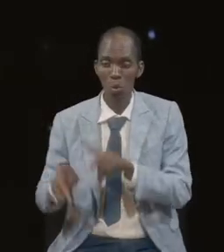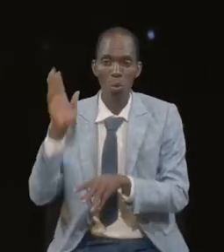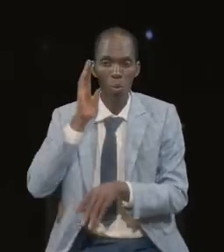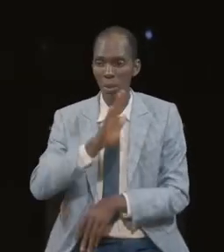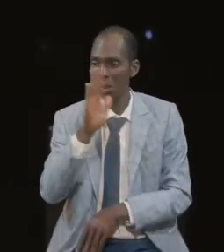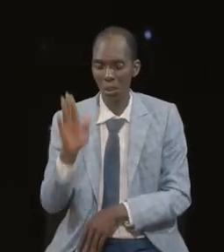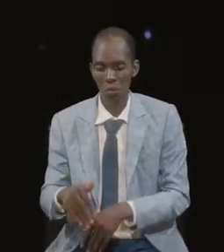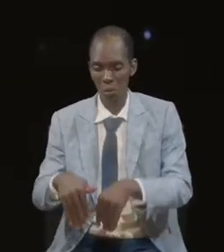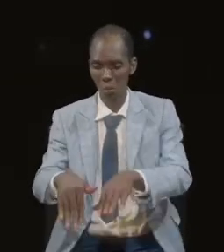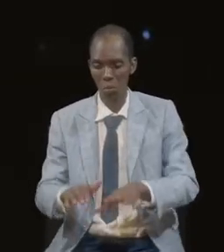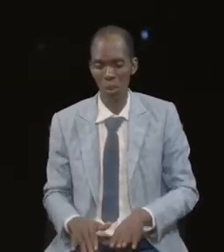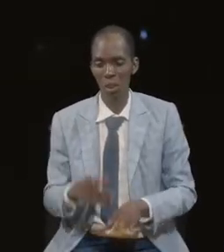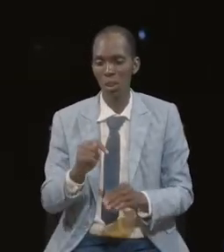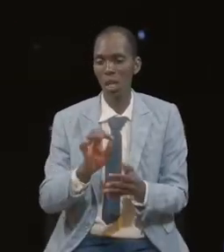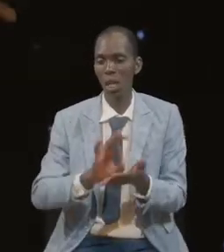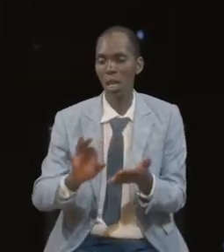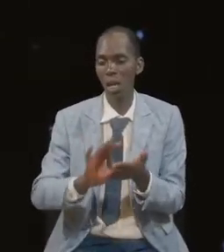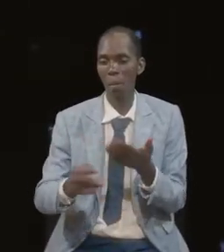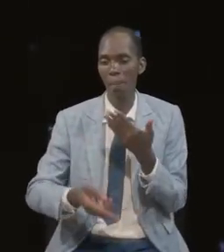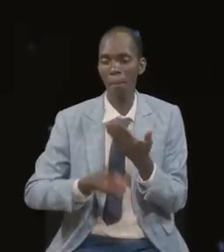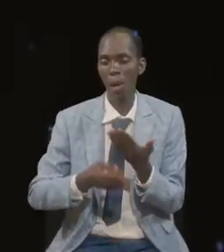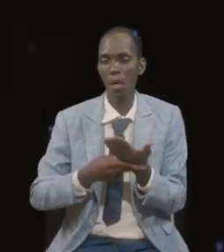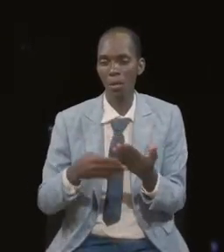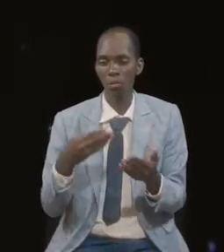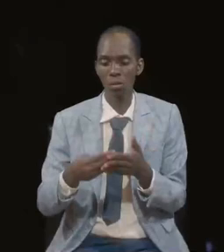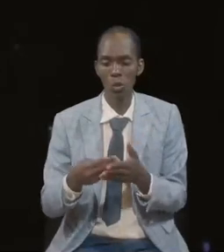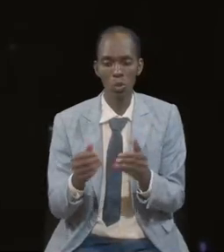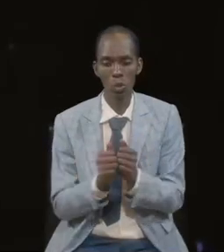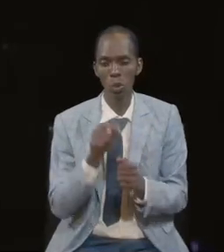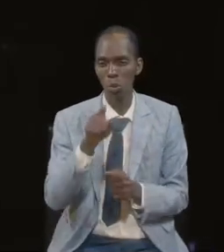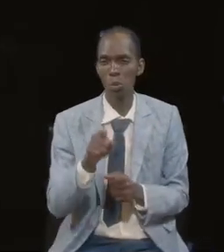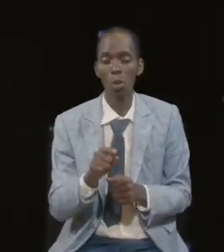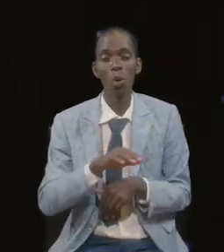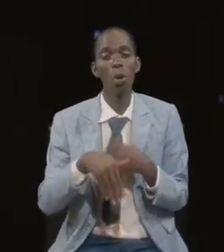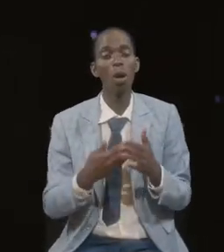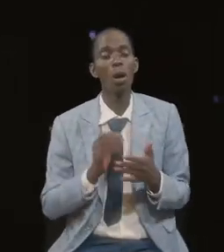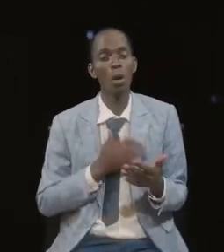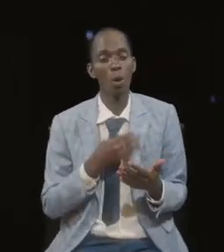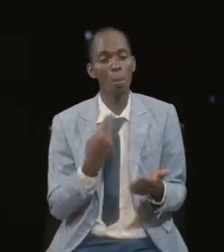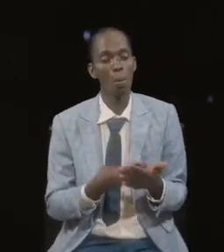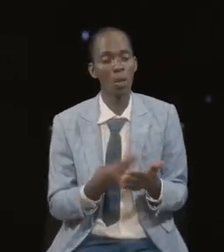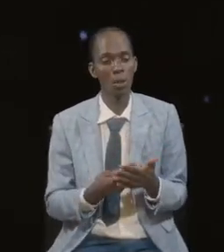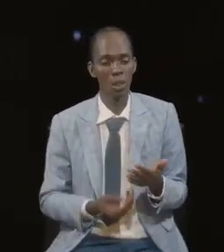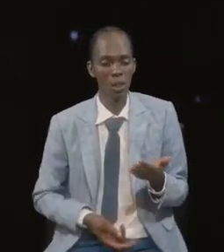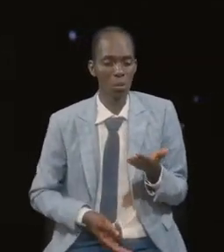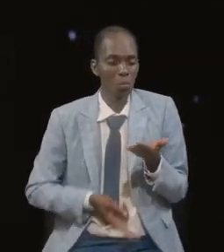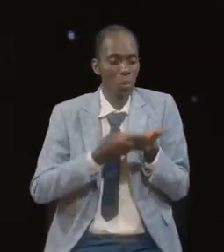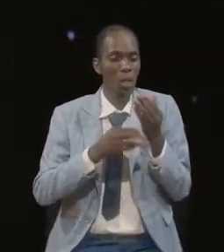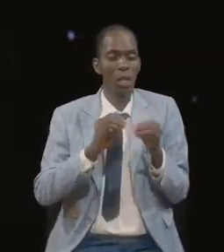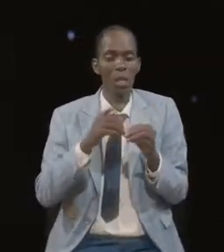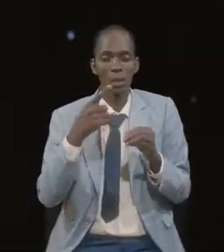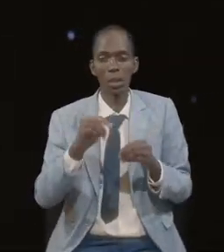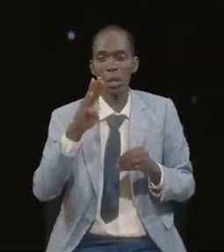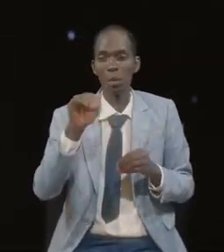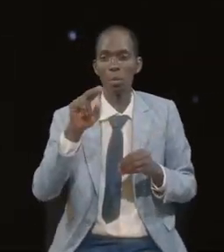votre échiquier ne sera pas enseveli. Tout l'argent qu'on a emmagasiné